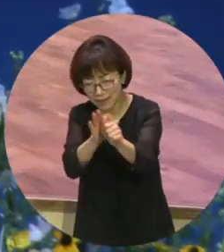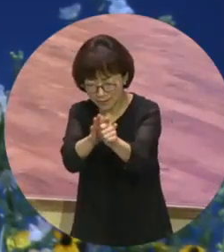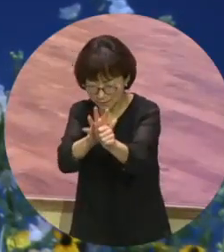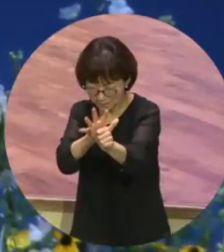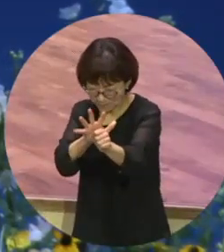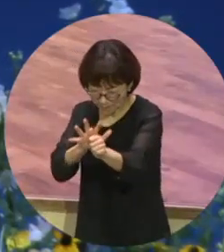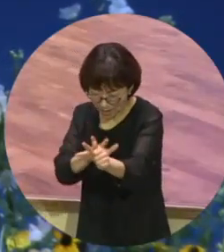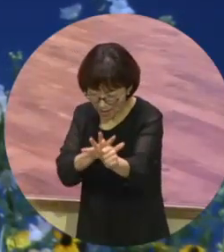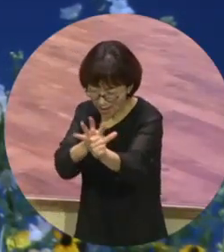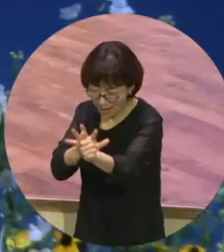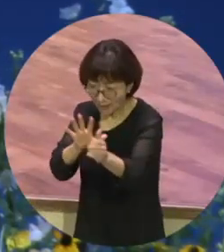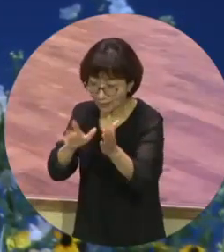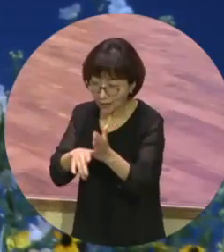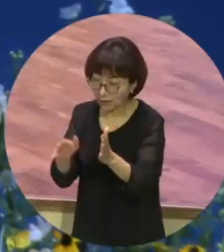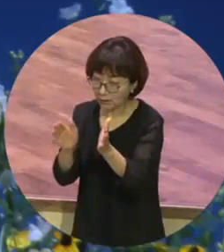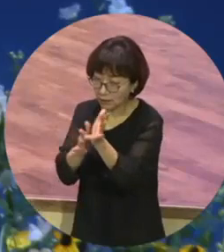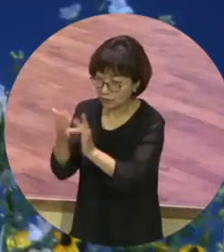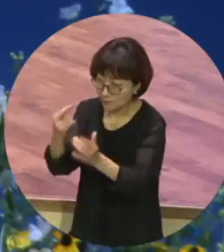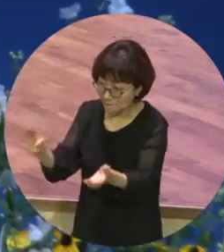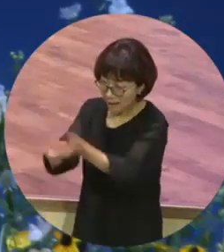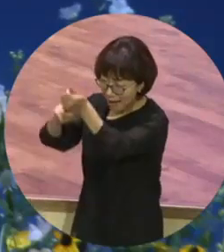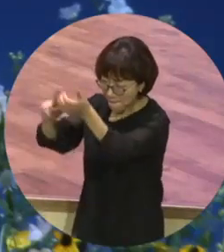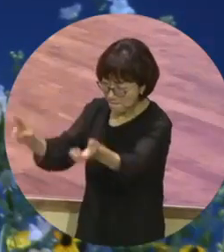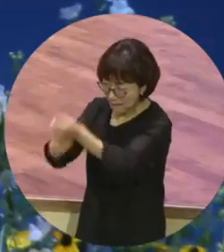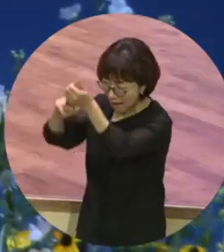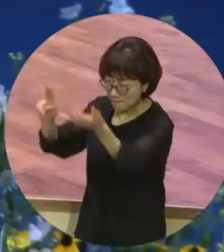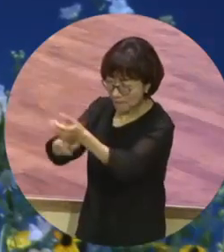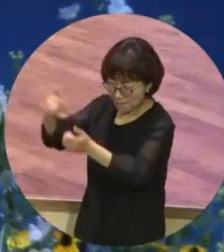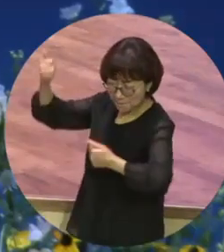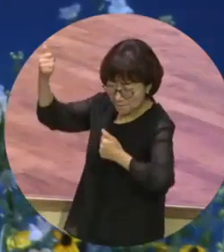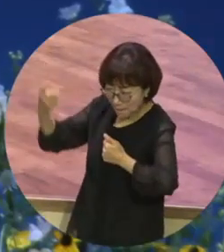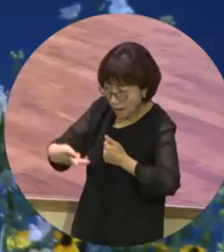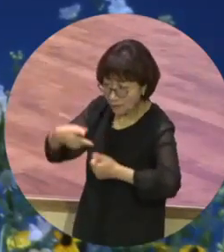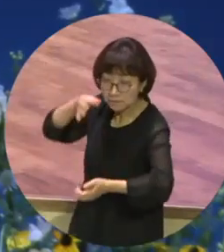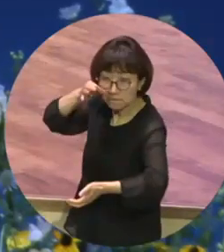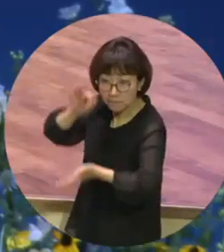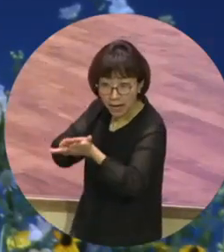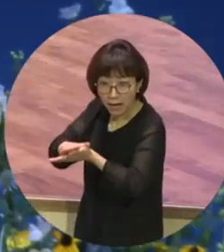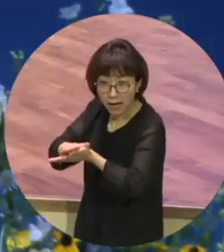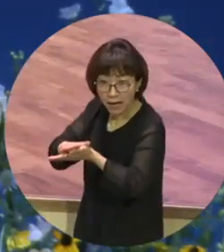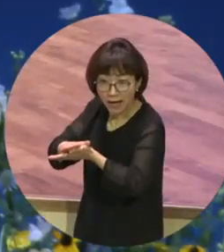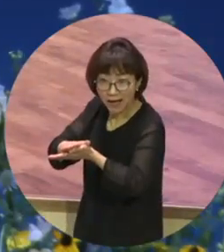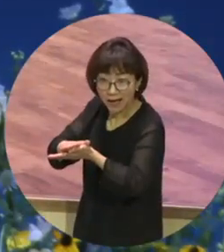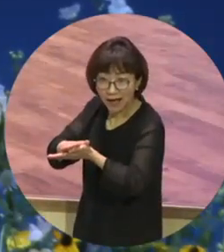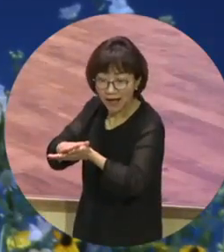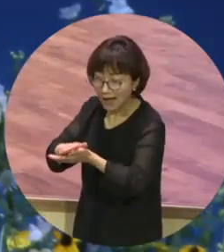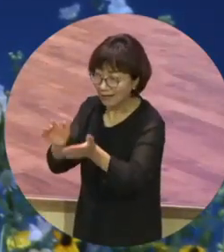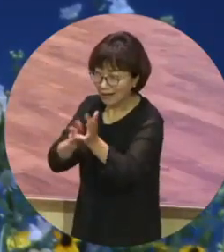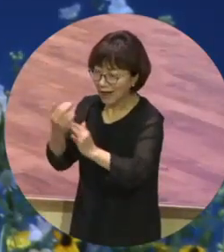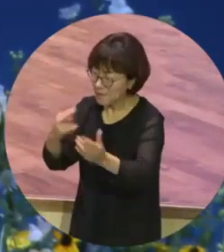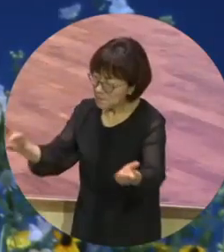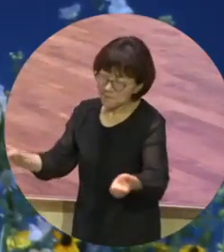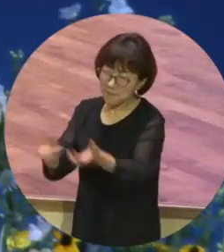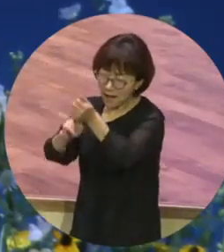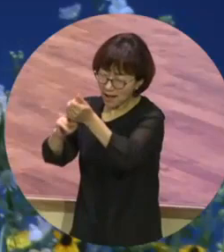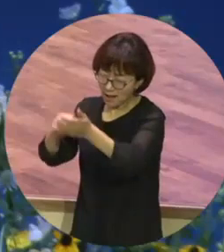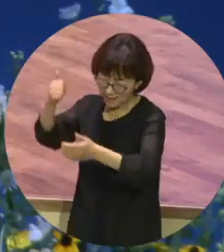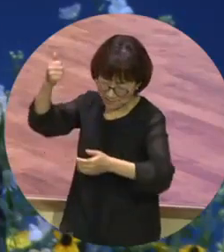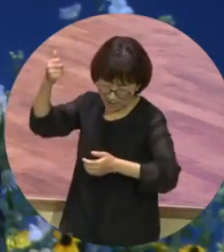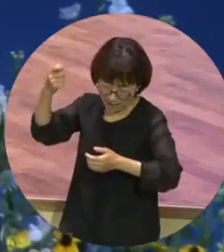보았으면서도 엄청난 메시지와 엄청난 기적과 이사를 그런 기사들을